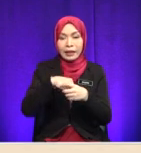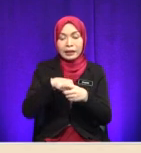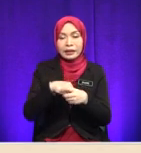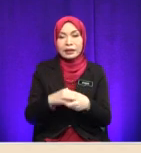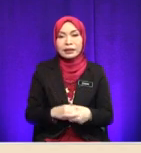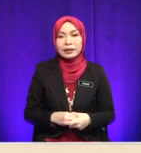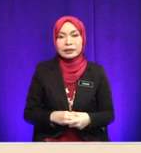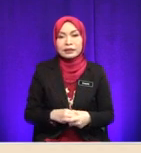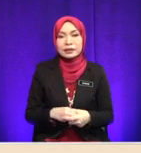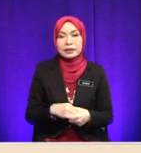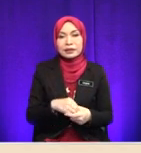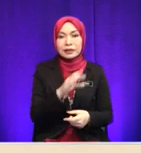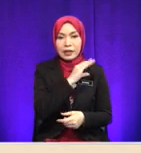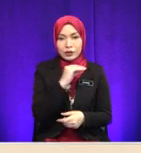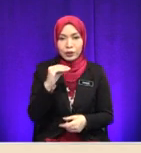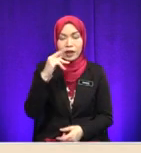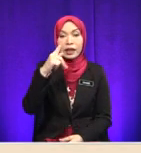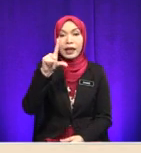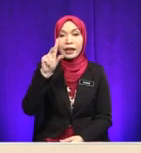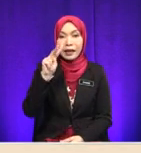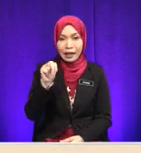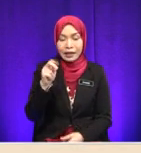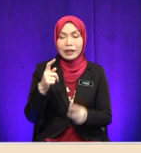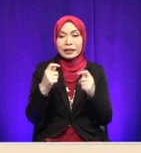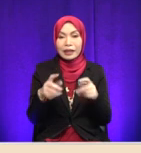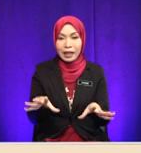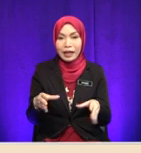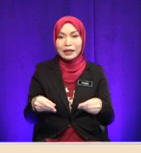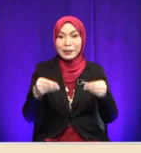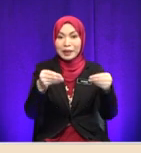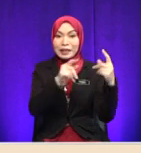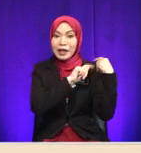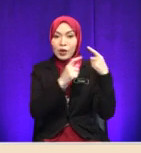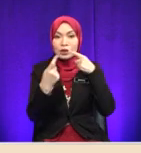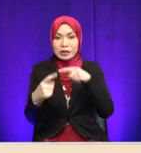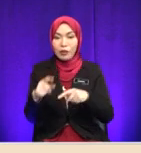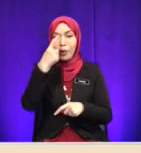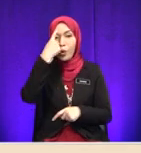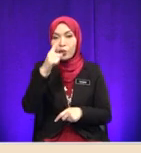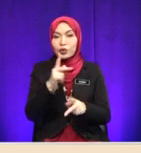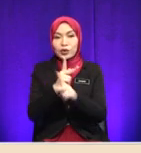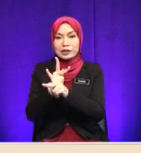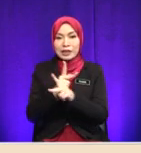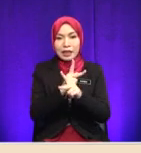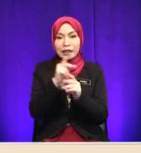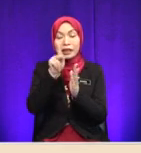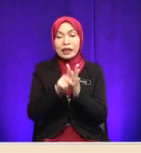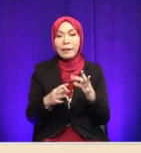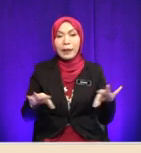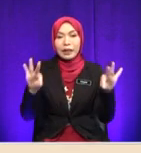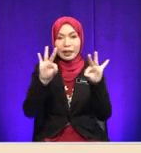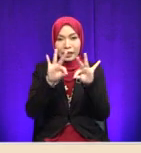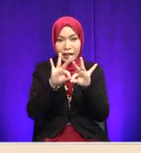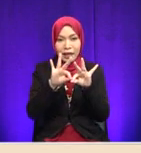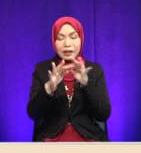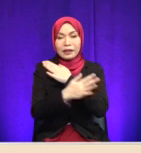dan tanggungjawab untuk memperjuangkan keutuhan, kedaulatan dan kepentingan negara melalui amalan diplomasi selaras